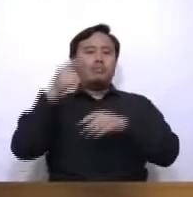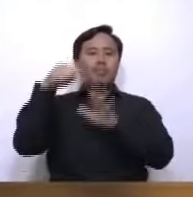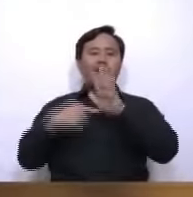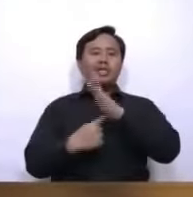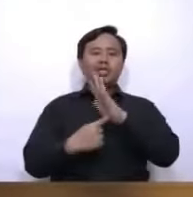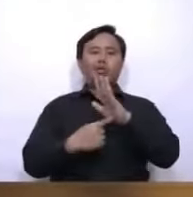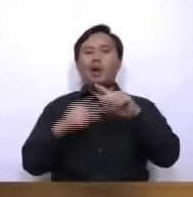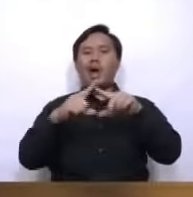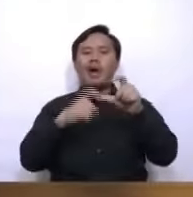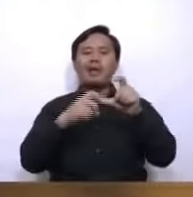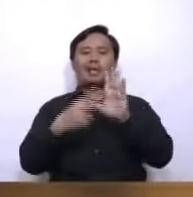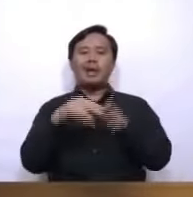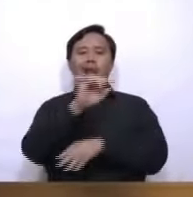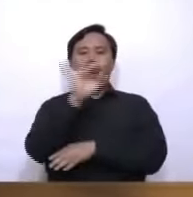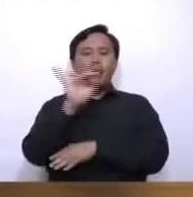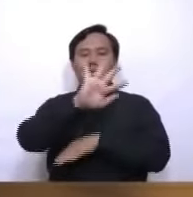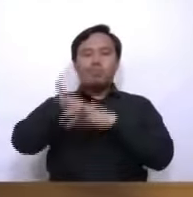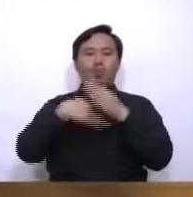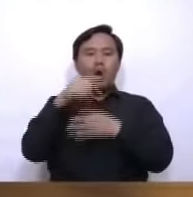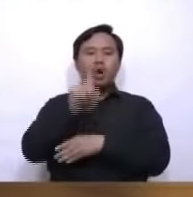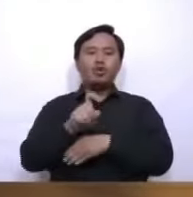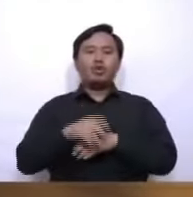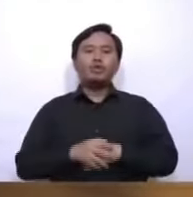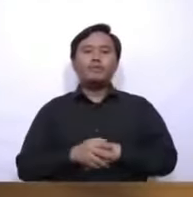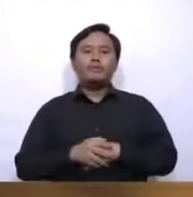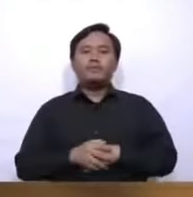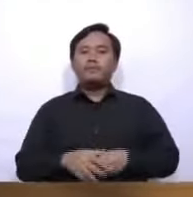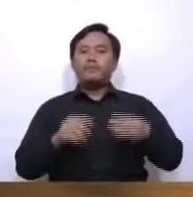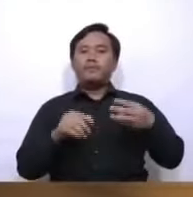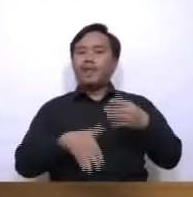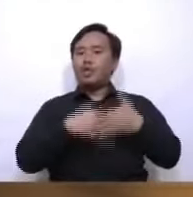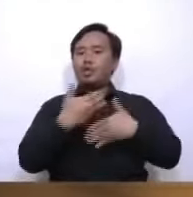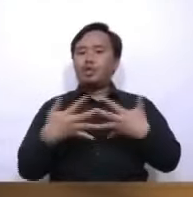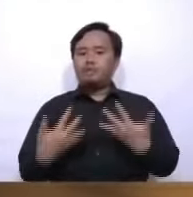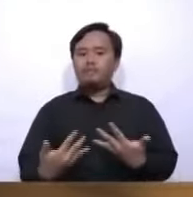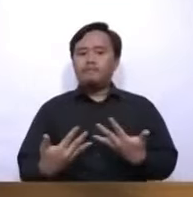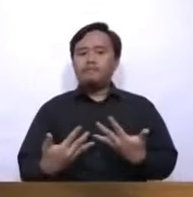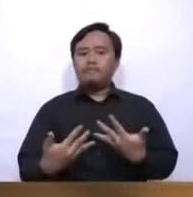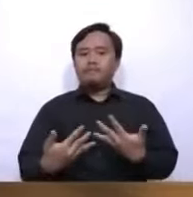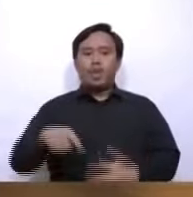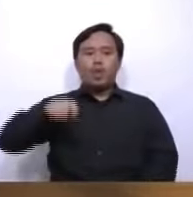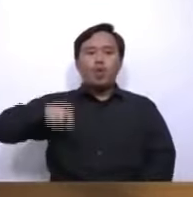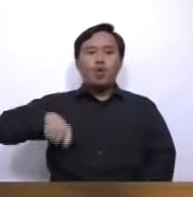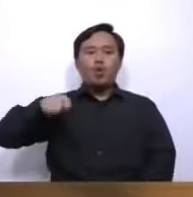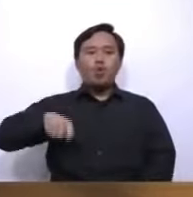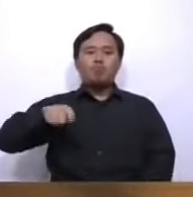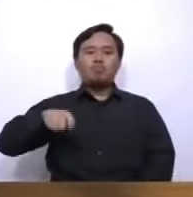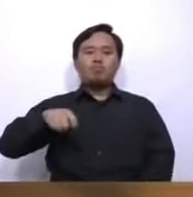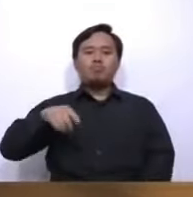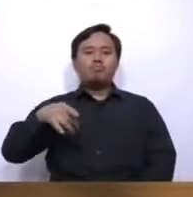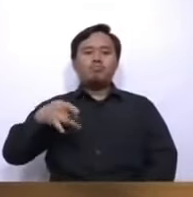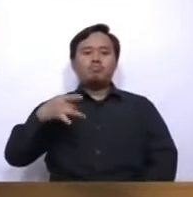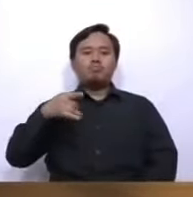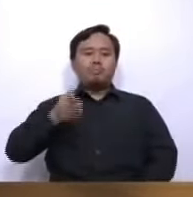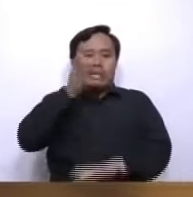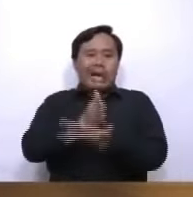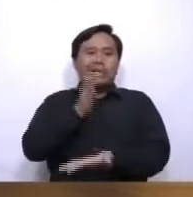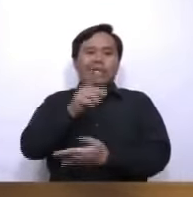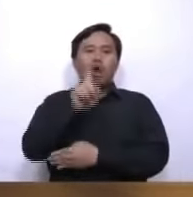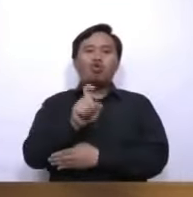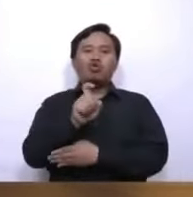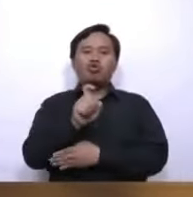penegak hukum dan seluruh masyarakat kalau diperlukan. Kemudian yang berikutnya adalah tindakan hukum yang tidak boleh pandang bulu pada siapapun.